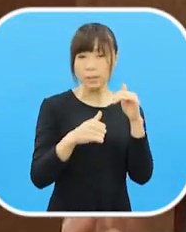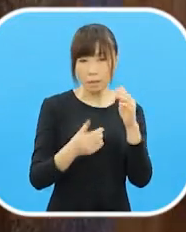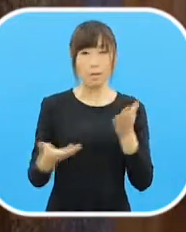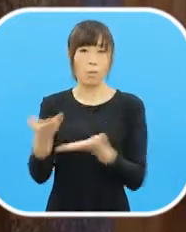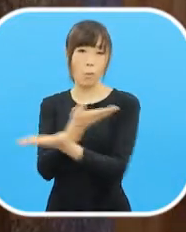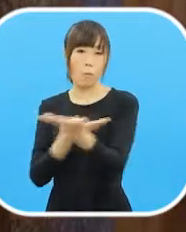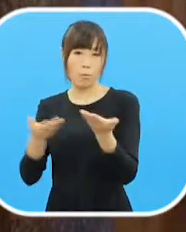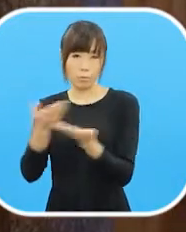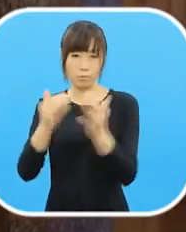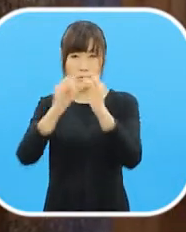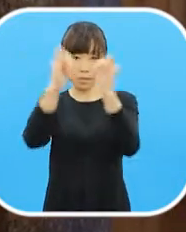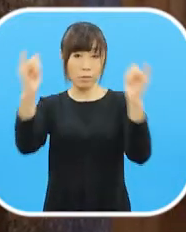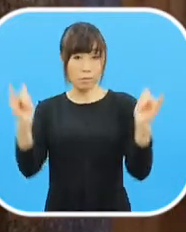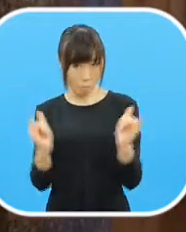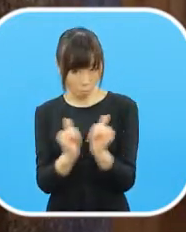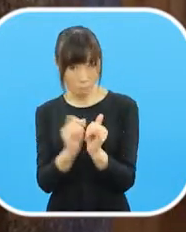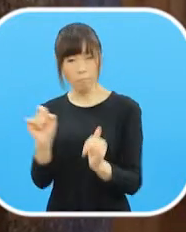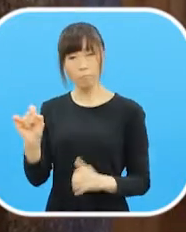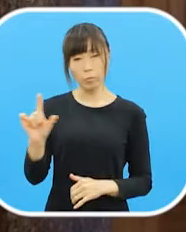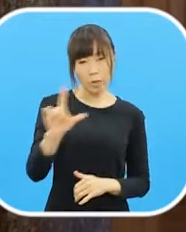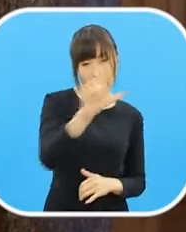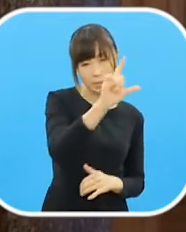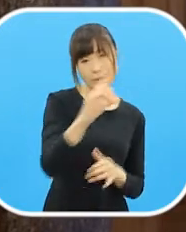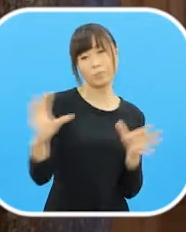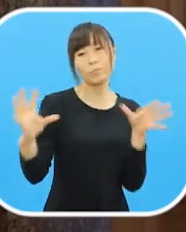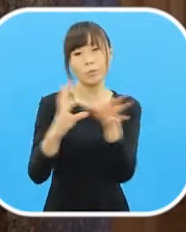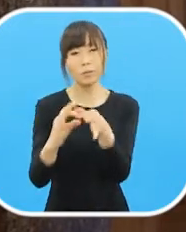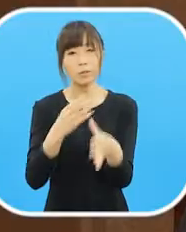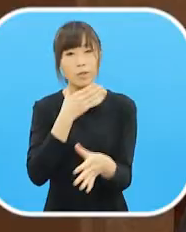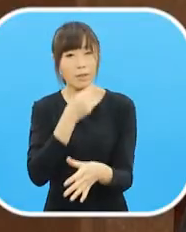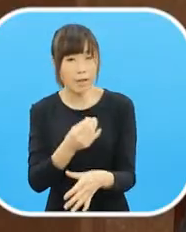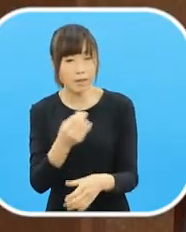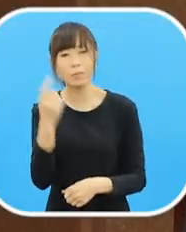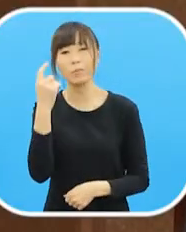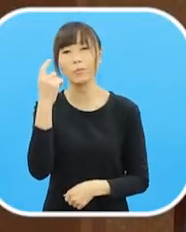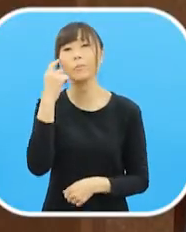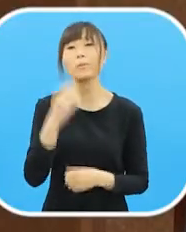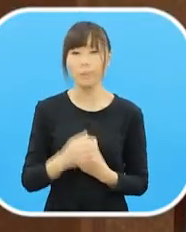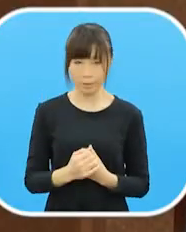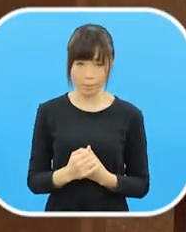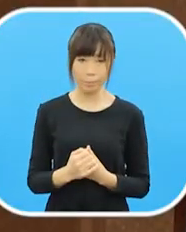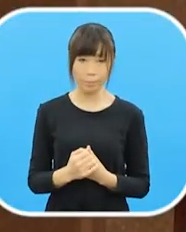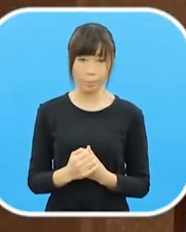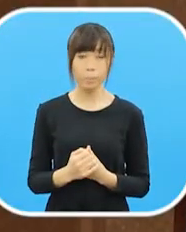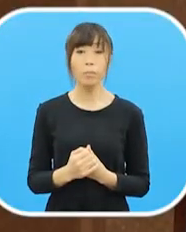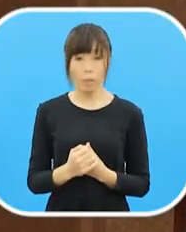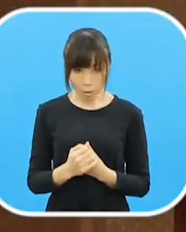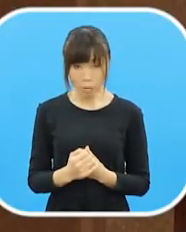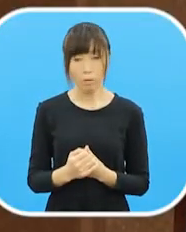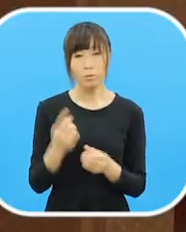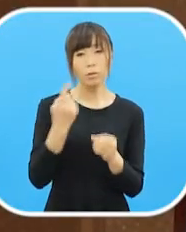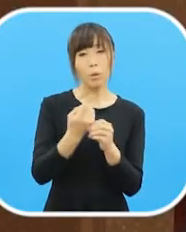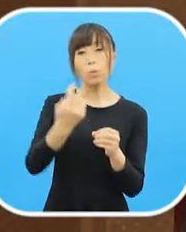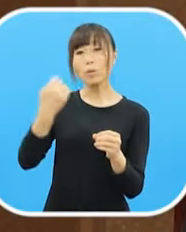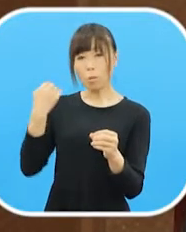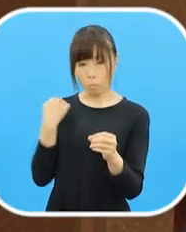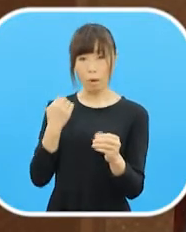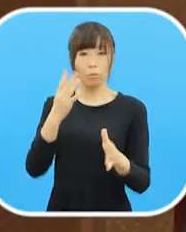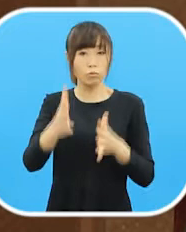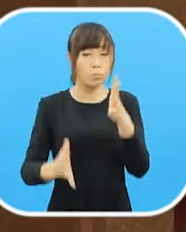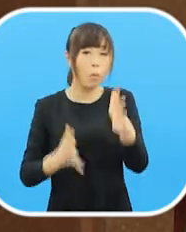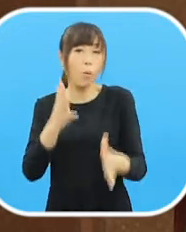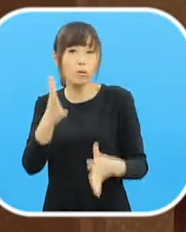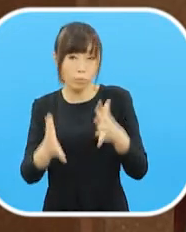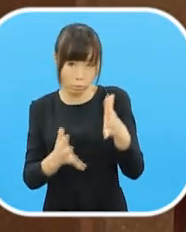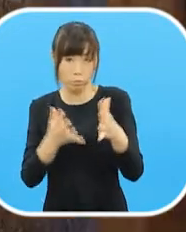の、ね、結びつけようという、まあ、その中で、まあ、比較的ね、まあ、昨年スポーツの